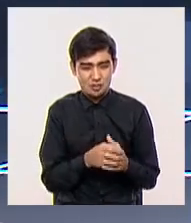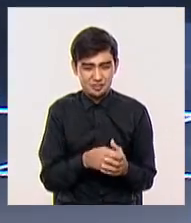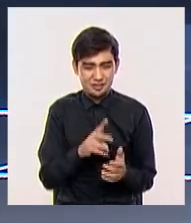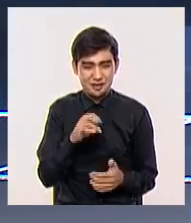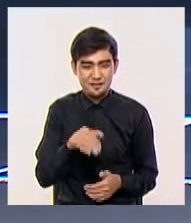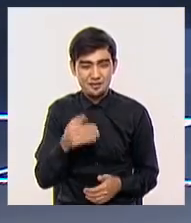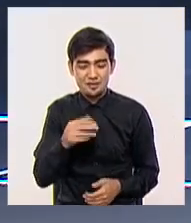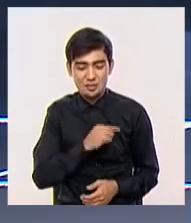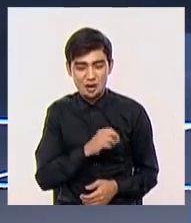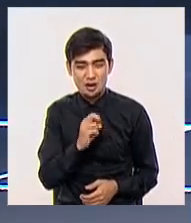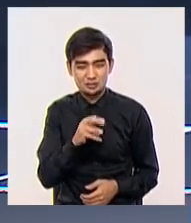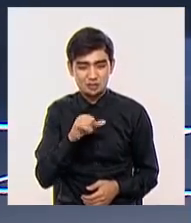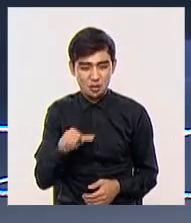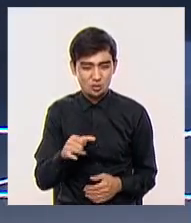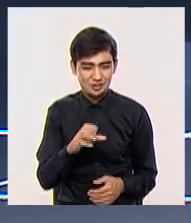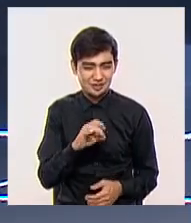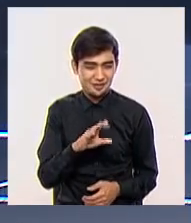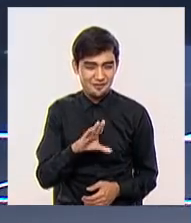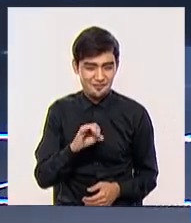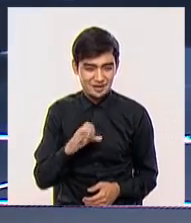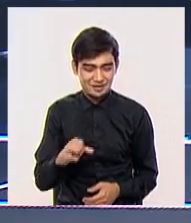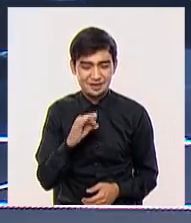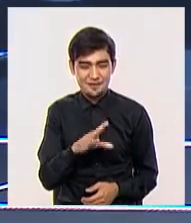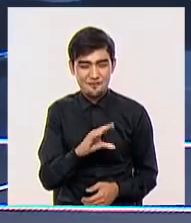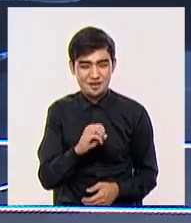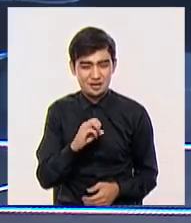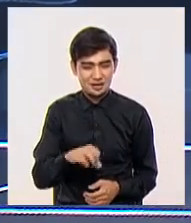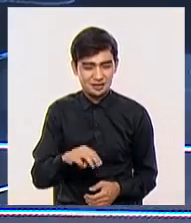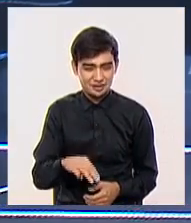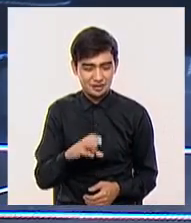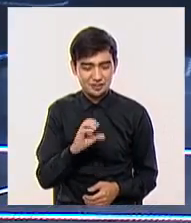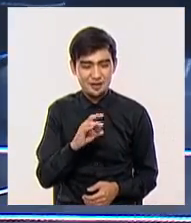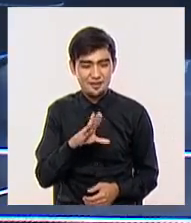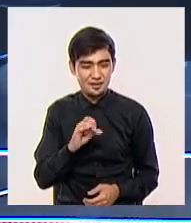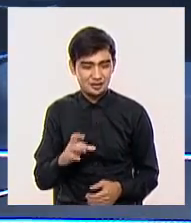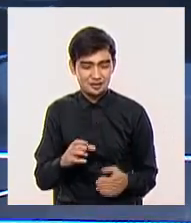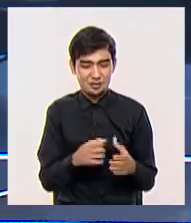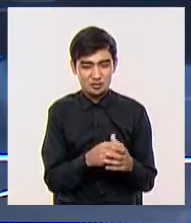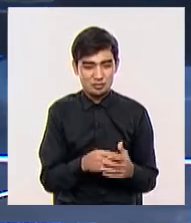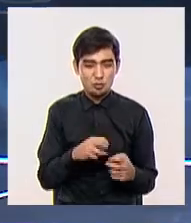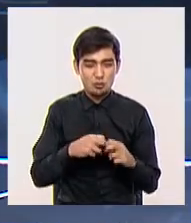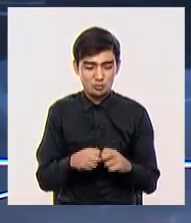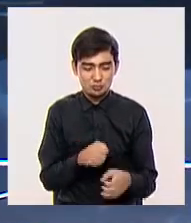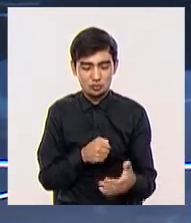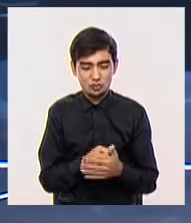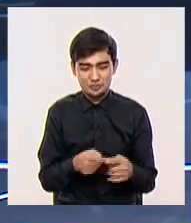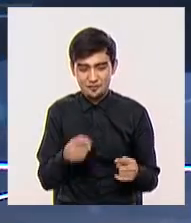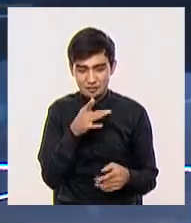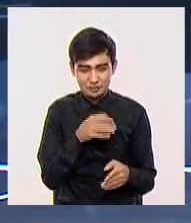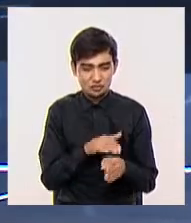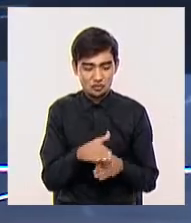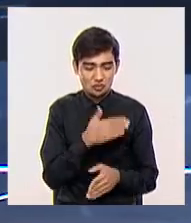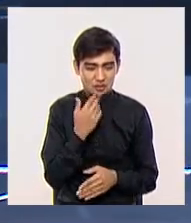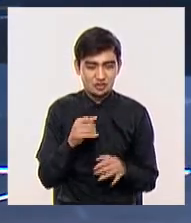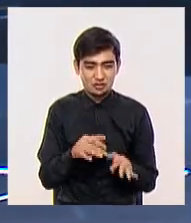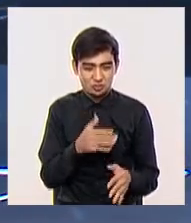Ақтау Крантех Сервис және Вест Ойл Софтвей серіктестігі қызметкерлерінің мәселесі әлі шешілмеді. Екі ұжымның да